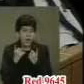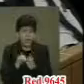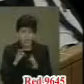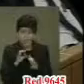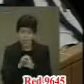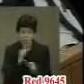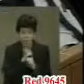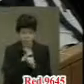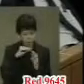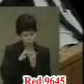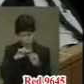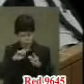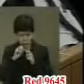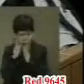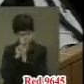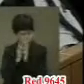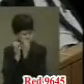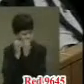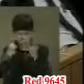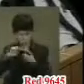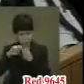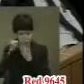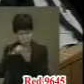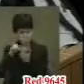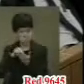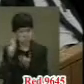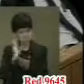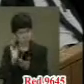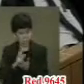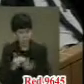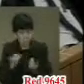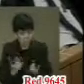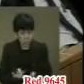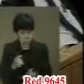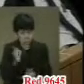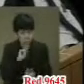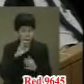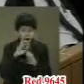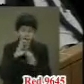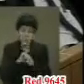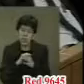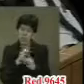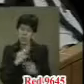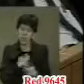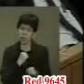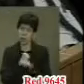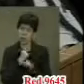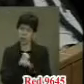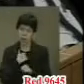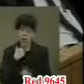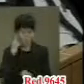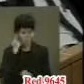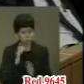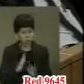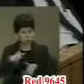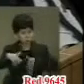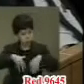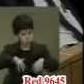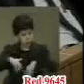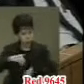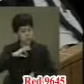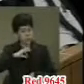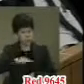การบัญญัติหรือการแก้ไขรัฐธรรมนูญทุกวันนี้คือความปลอดภัยขวัญดีของประชาช